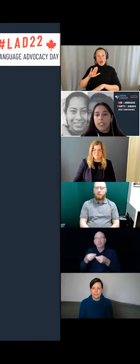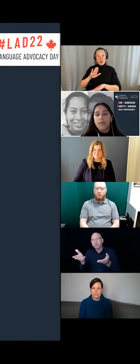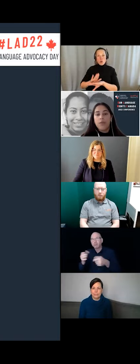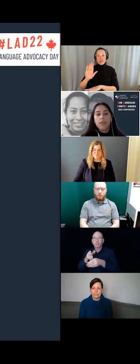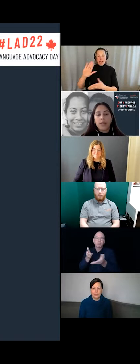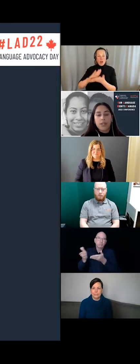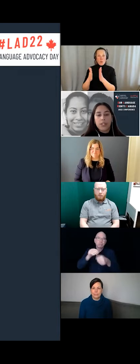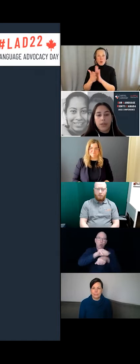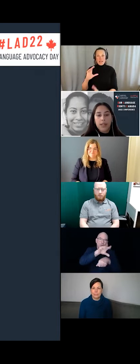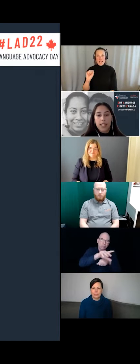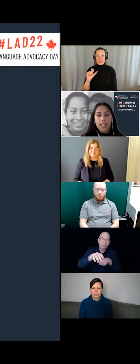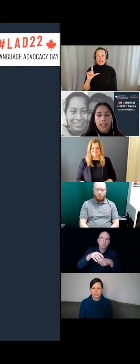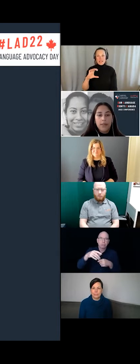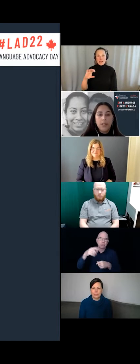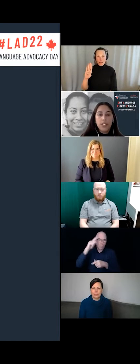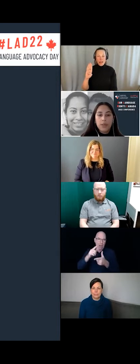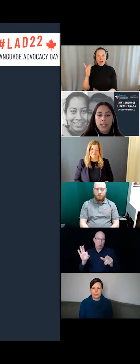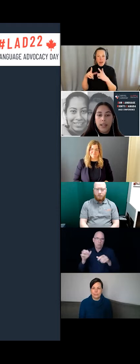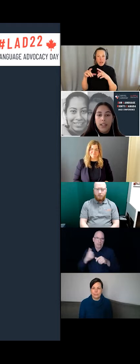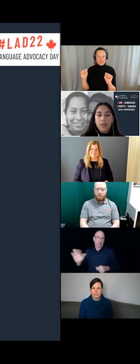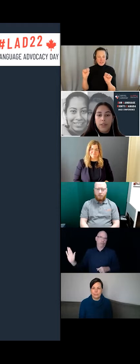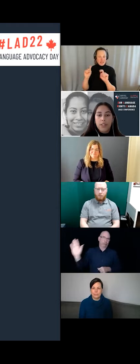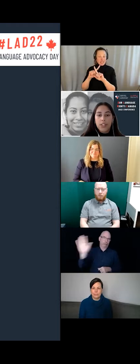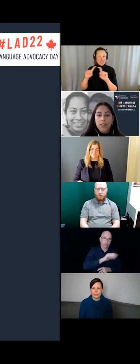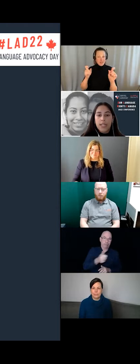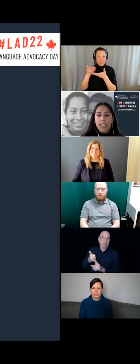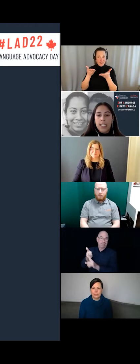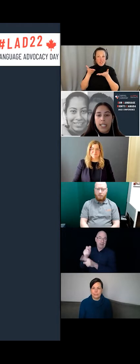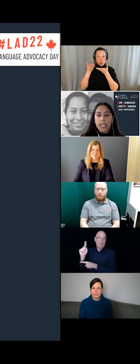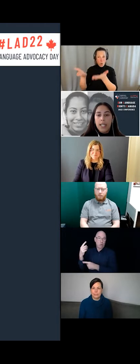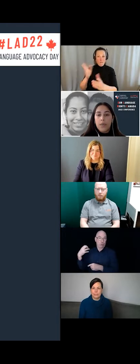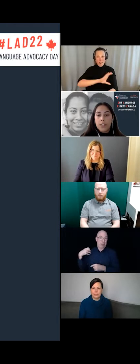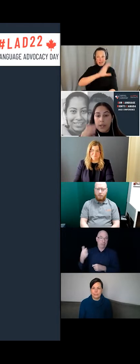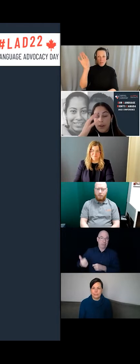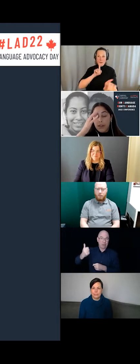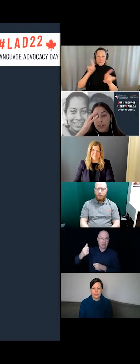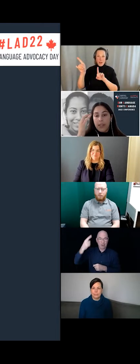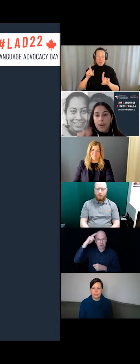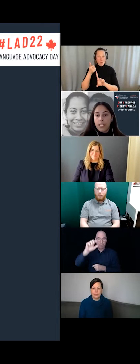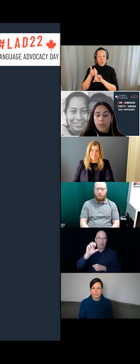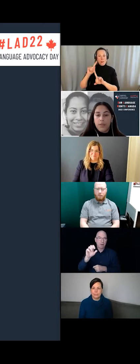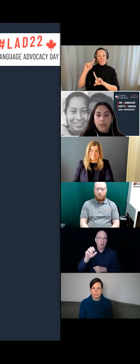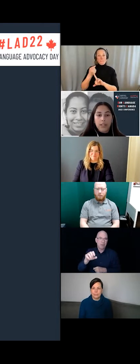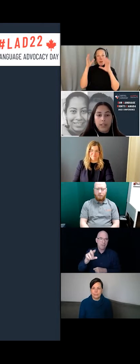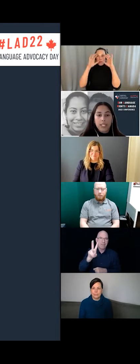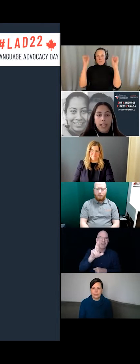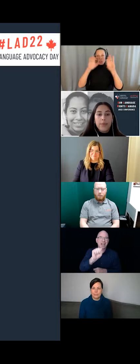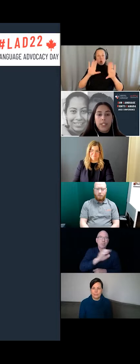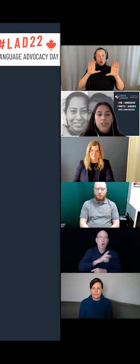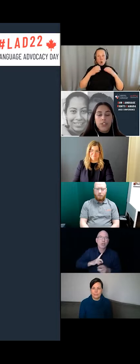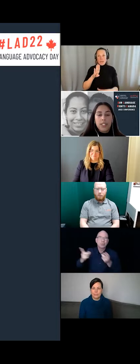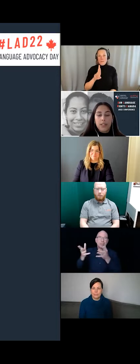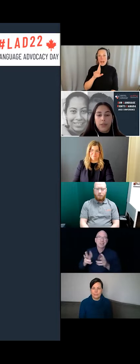CB Linguistic Services, qui donne divers services de langue au travers du Canada. Elle est